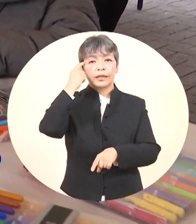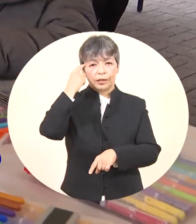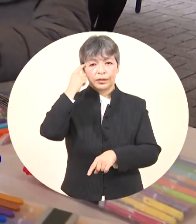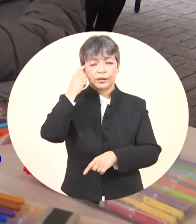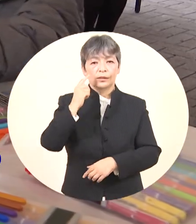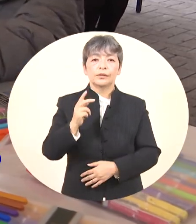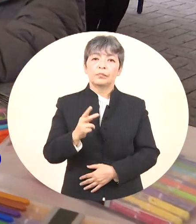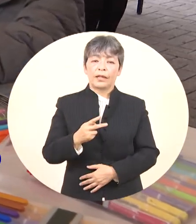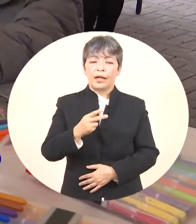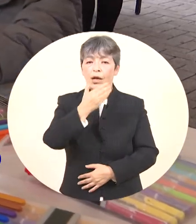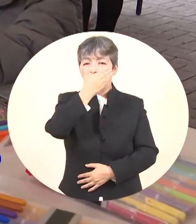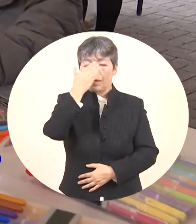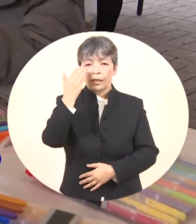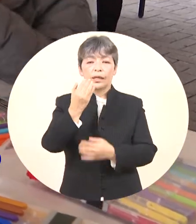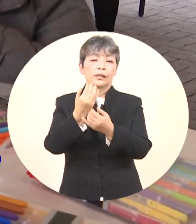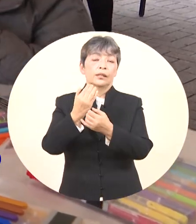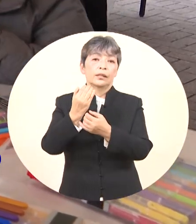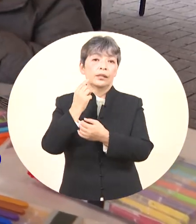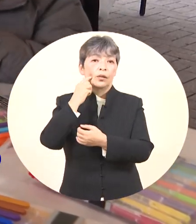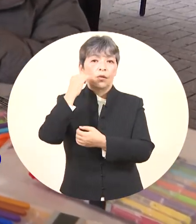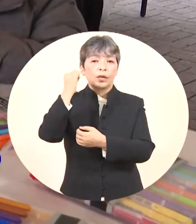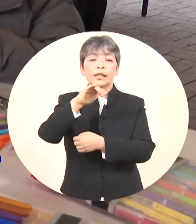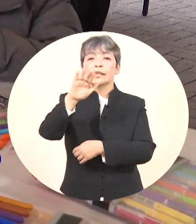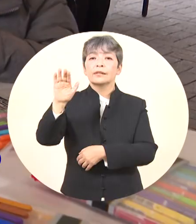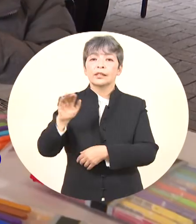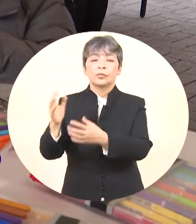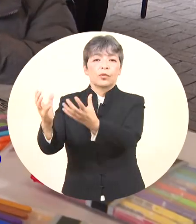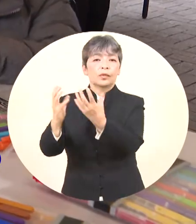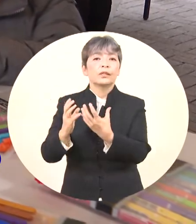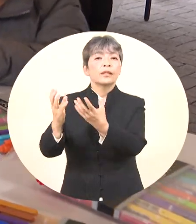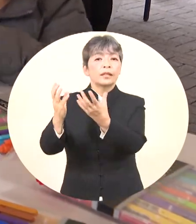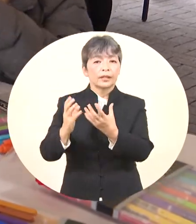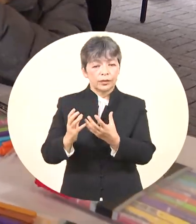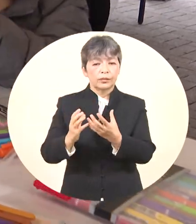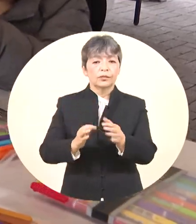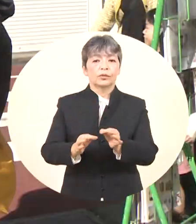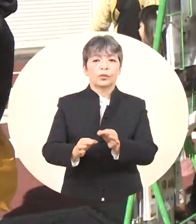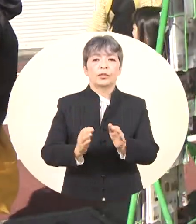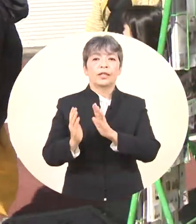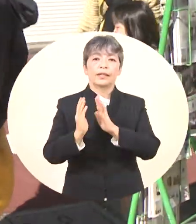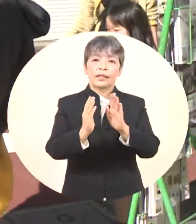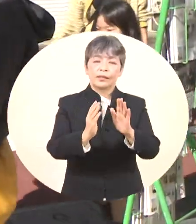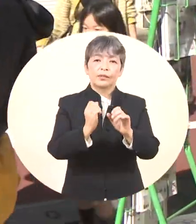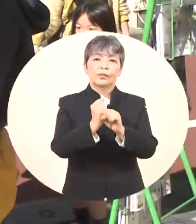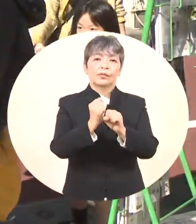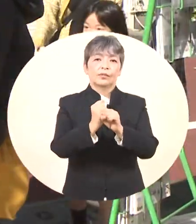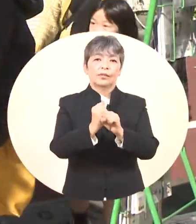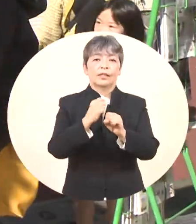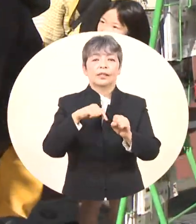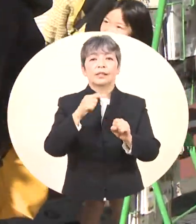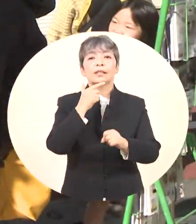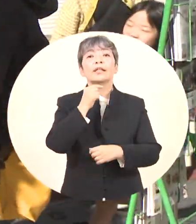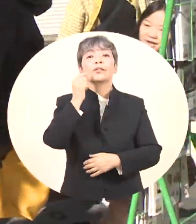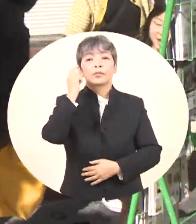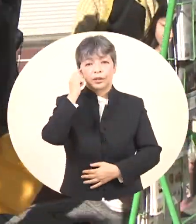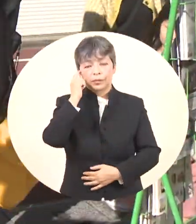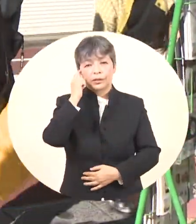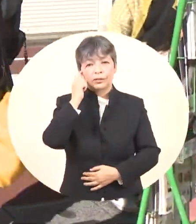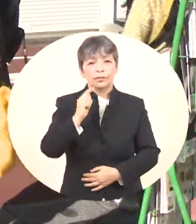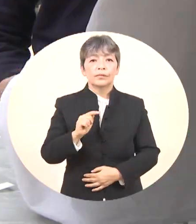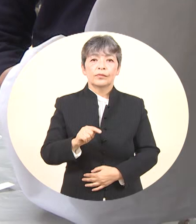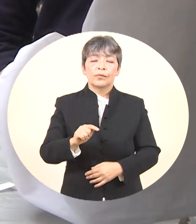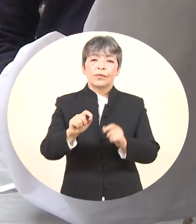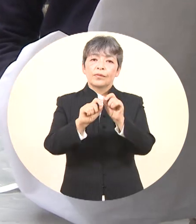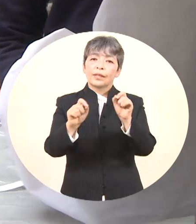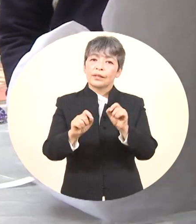。また若いお母さんたちにもですね、来ていただけるような、そういう商店街にしなければいけないなと。そうすることによ